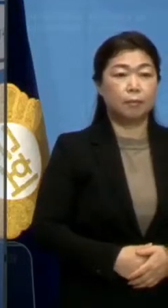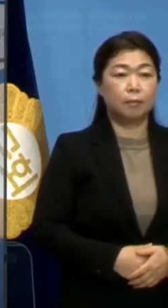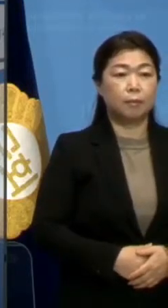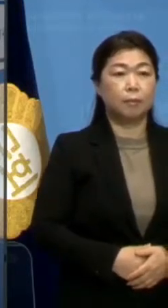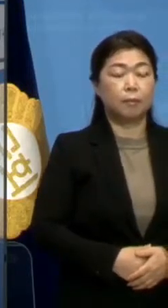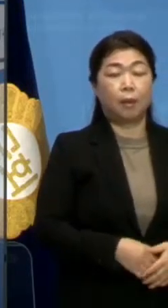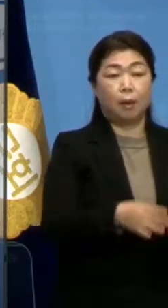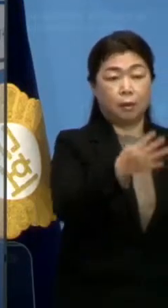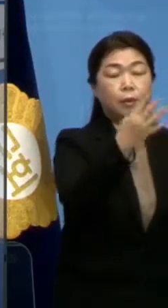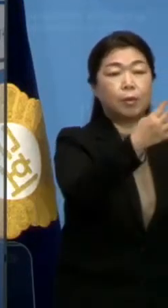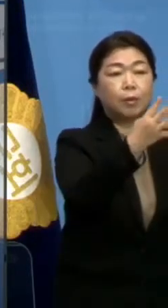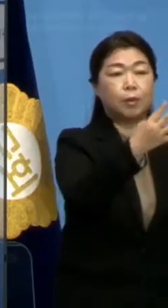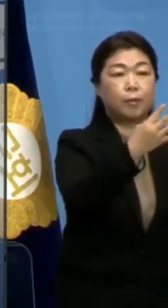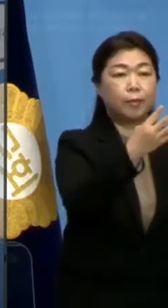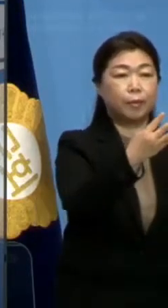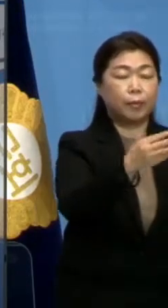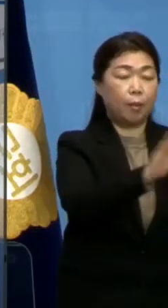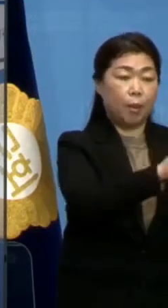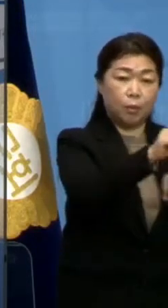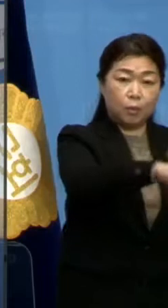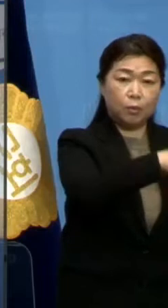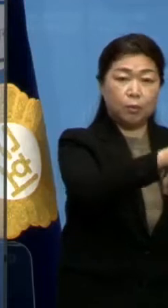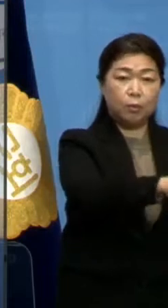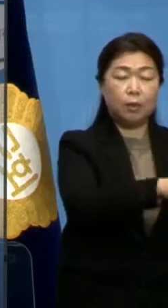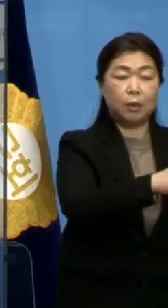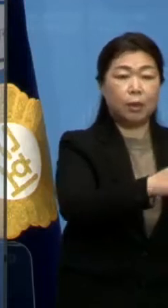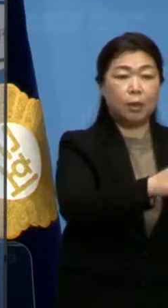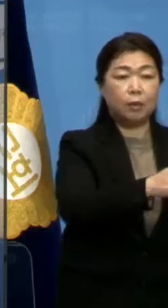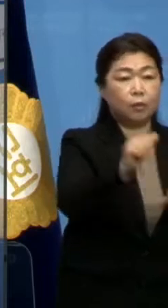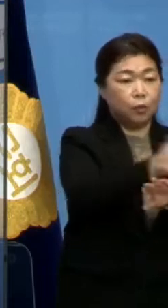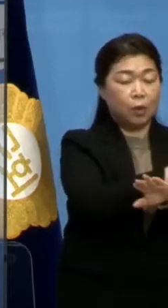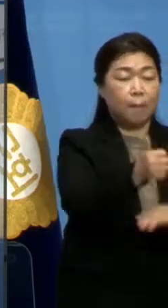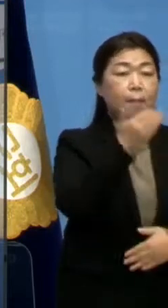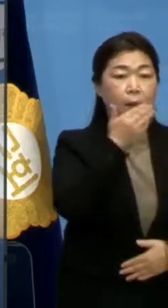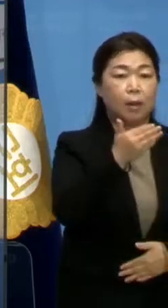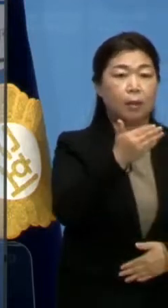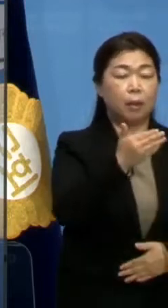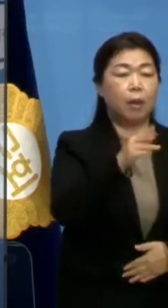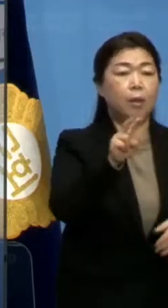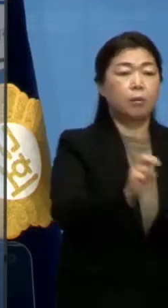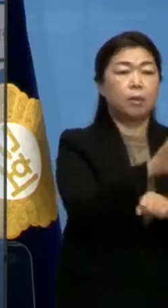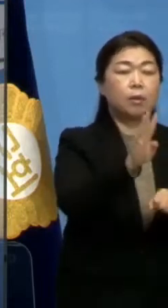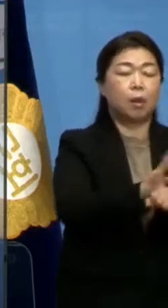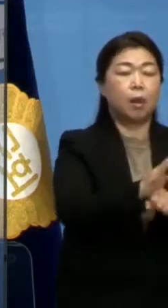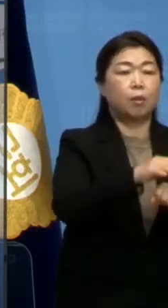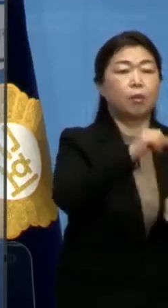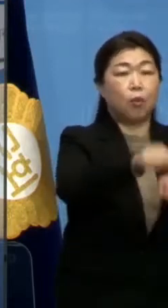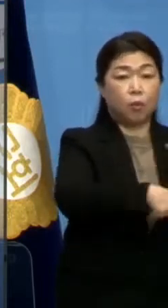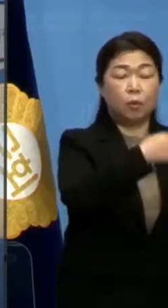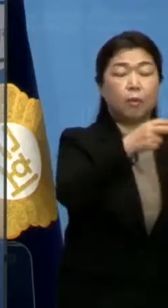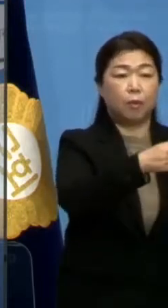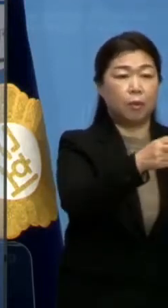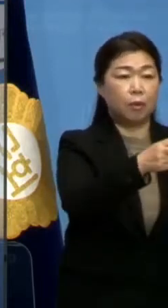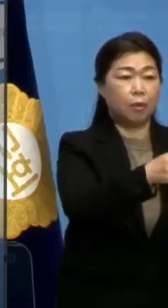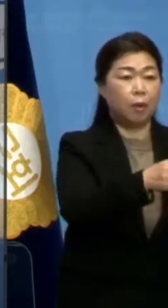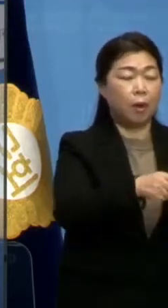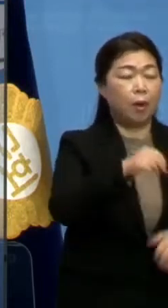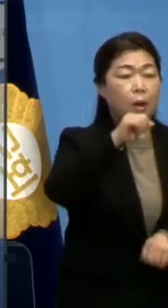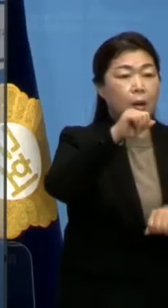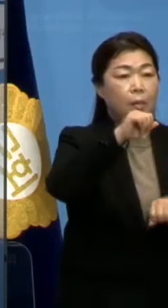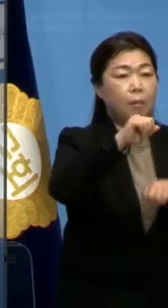엄 네번째 반려동물에 출입 가능 여부 24시간 동물병원 등 반려견의